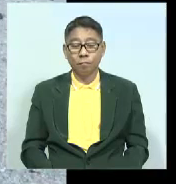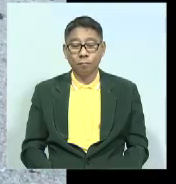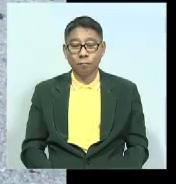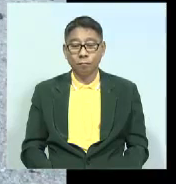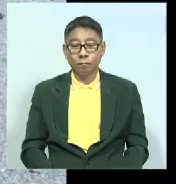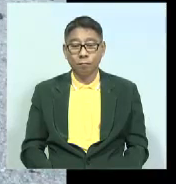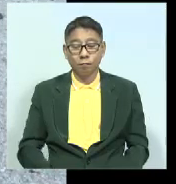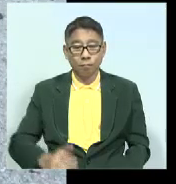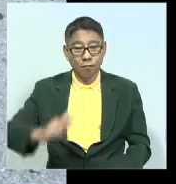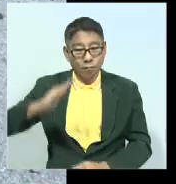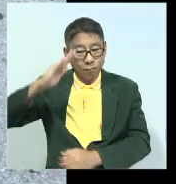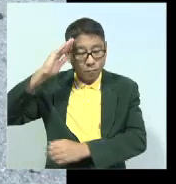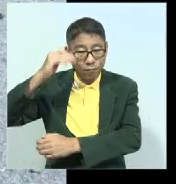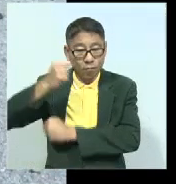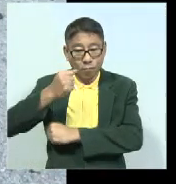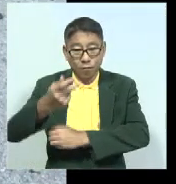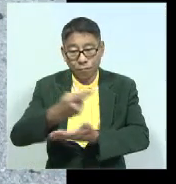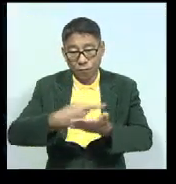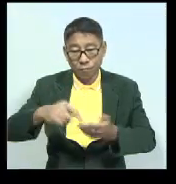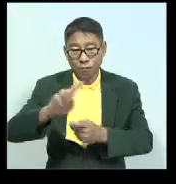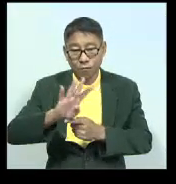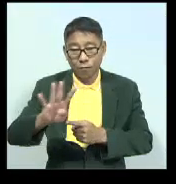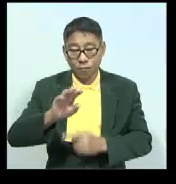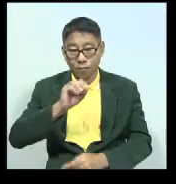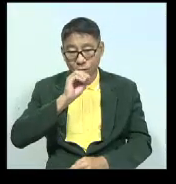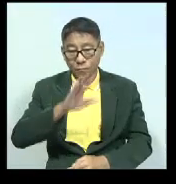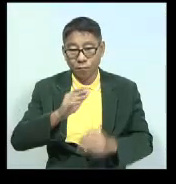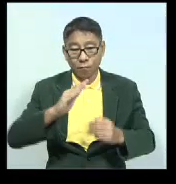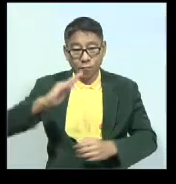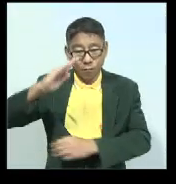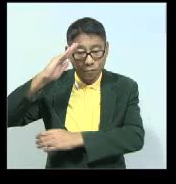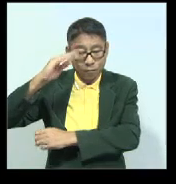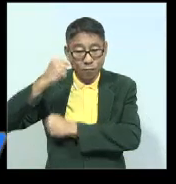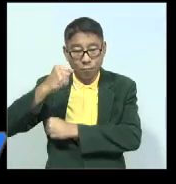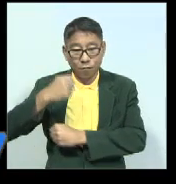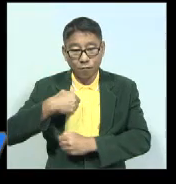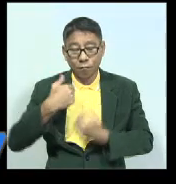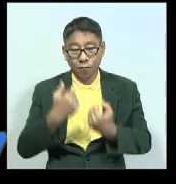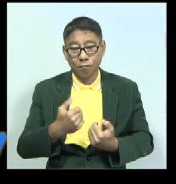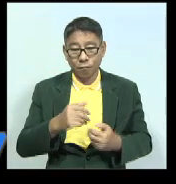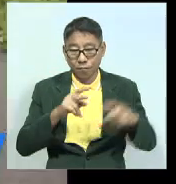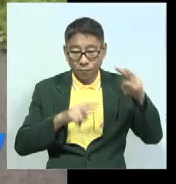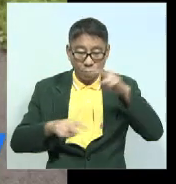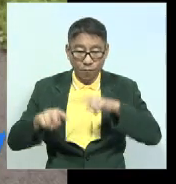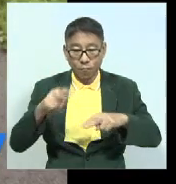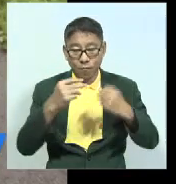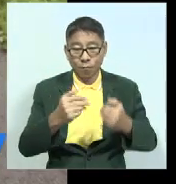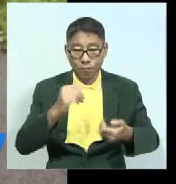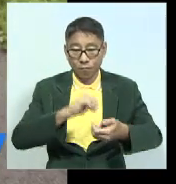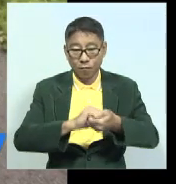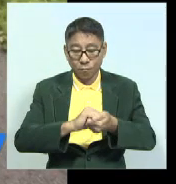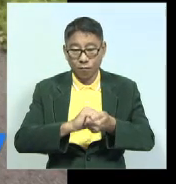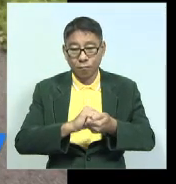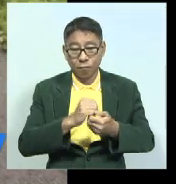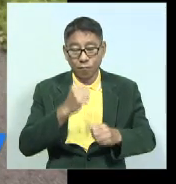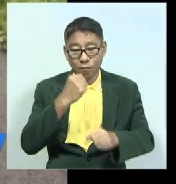ทางด้านพลโทพรศักดิ์ปุณสวัสดิ์แม่ทัพภาคที่4ได้มีคำสั่งให้เจ้าหน้าที่ทหารและฝ่ายความมั่นคงในพื้นที่ส่วนที่กำลังประส